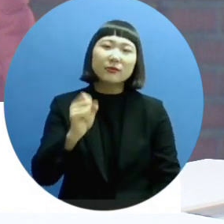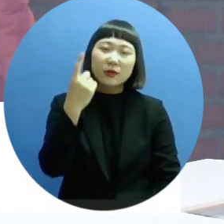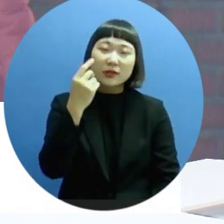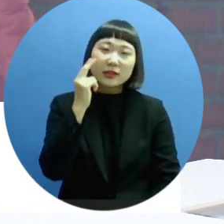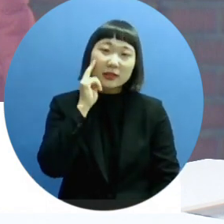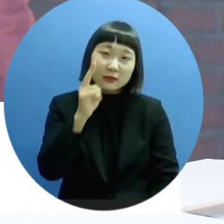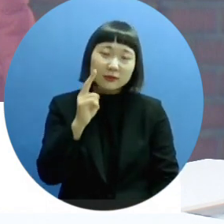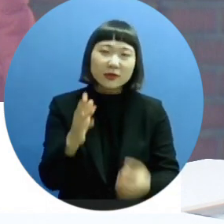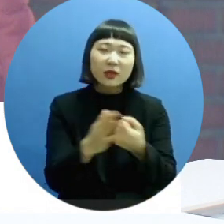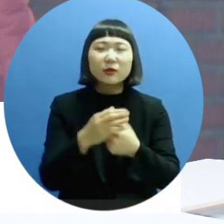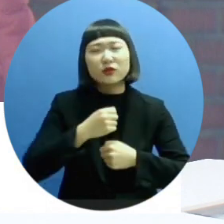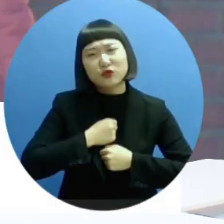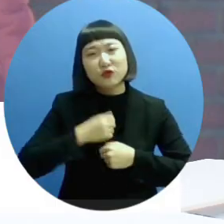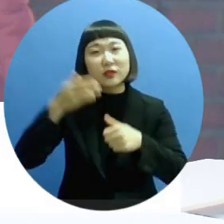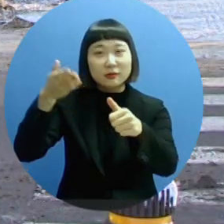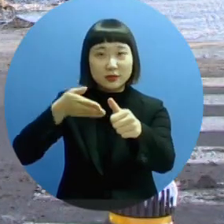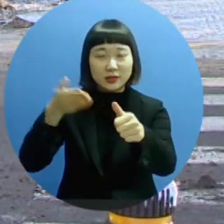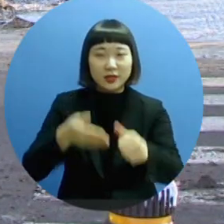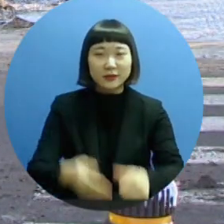헬로비전 김소영 기자입니다.